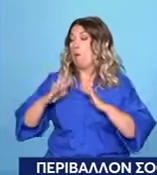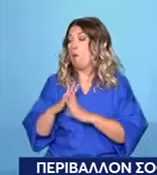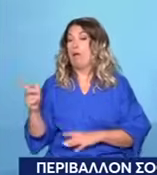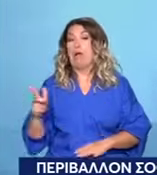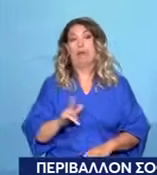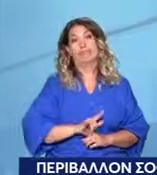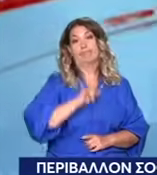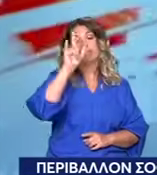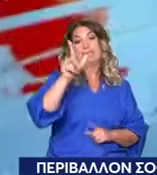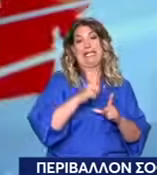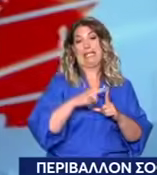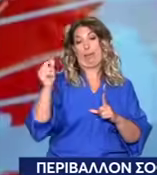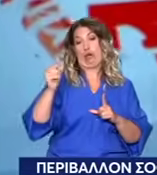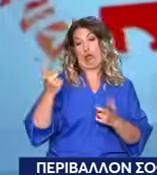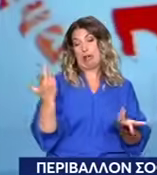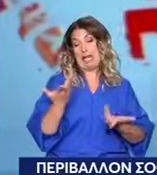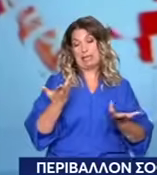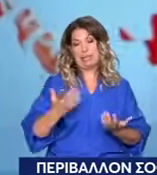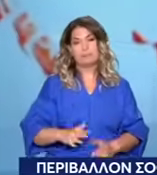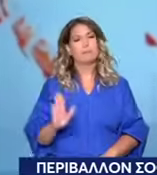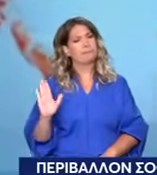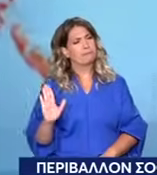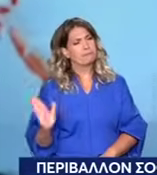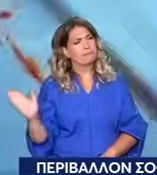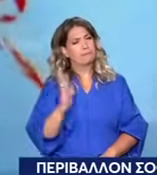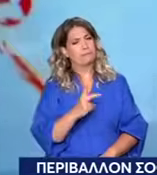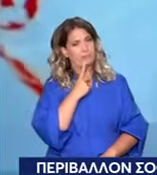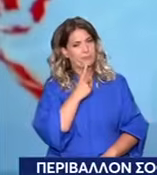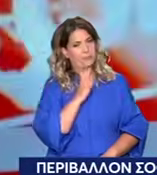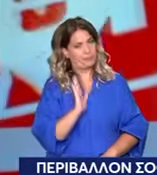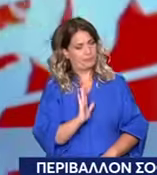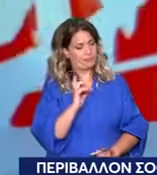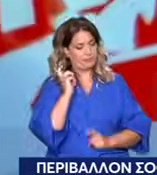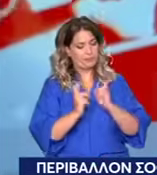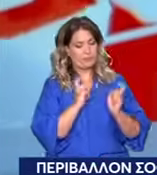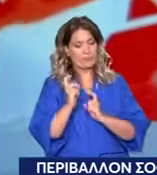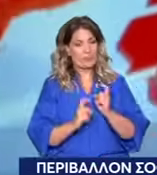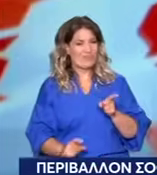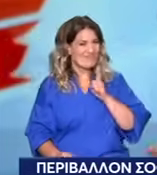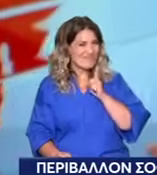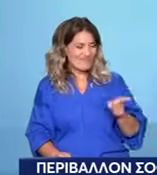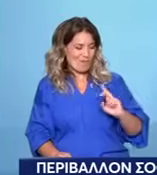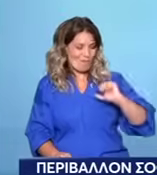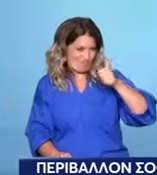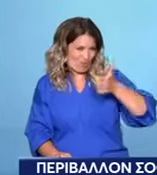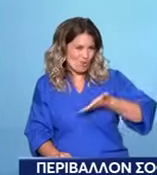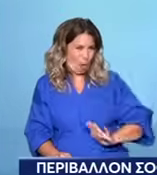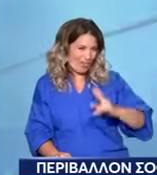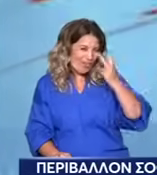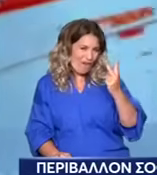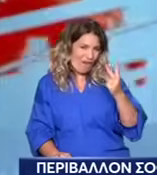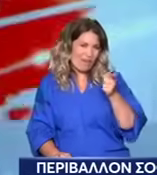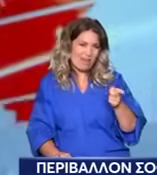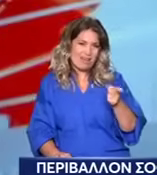δεν είχαμε πολλά λεφτά και λέει και κάτι άλλο. Η κόρη του Απόστολου Λίτρα από τον πρώτο του γάμο είναι